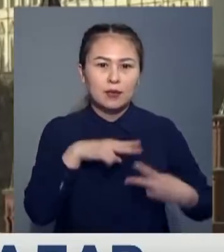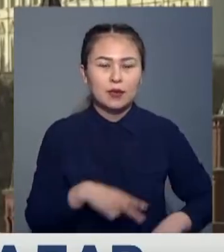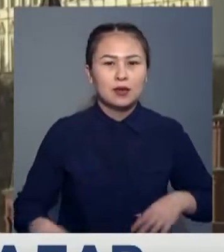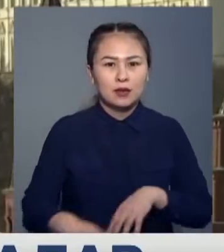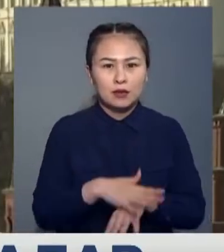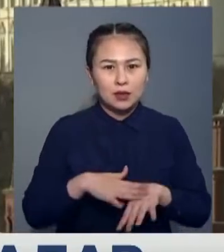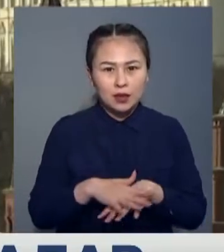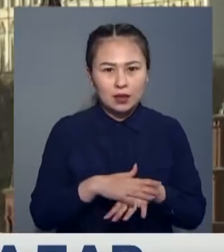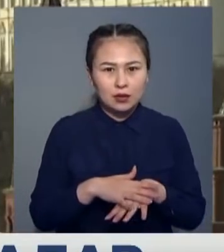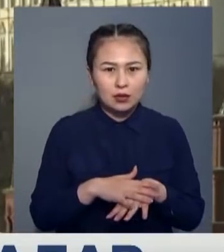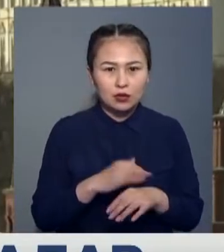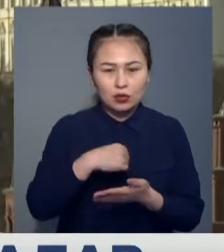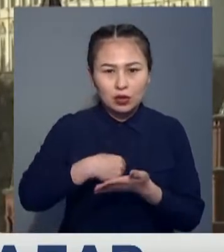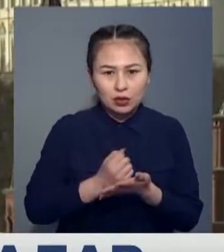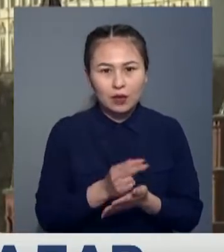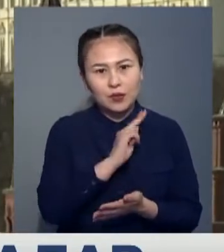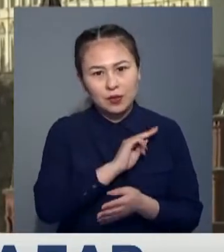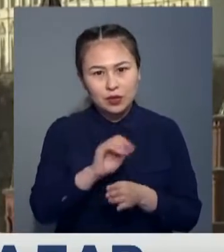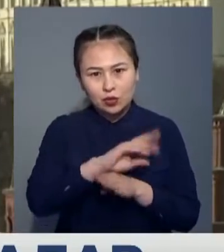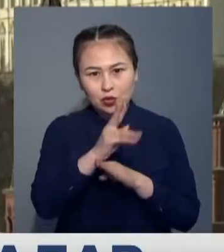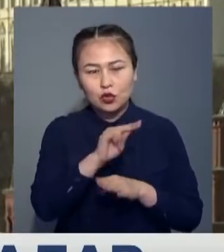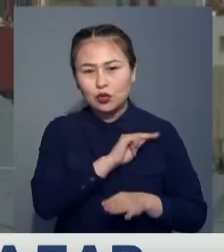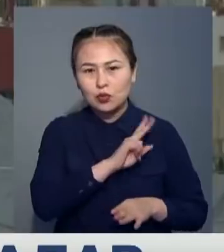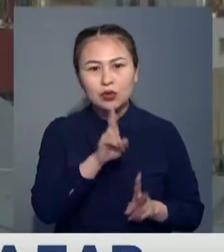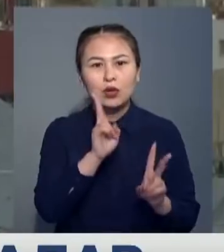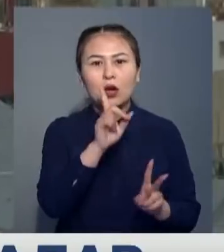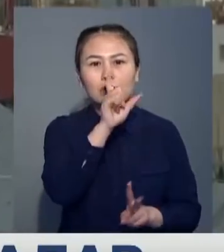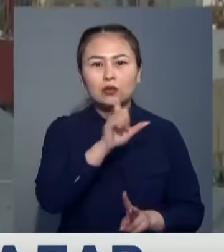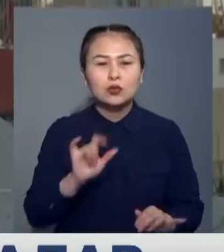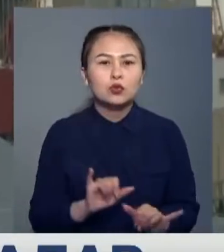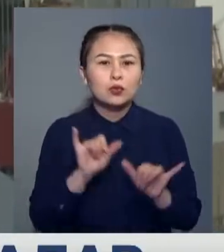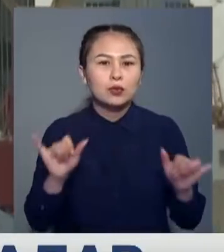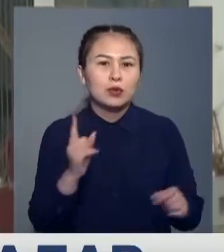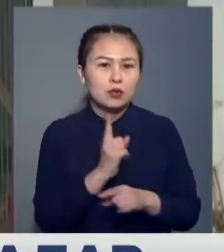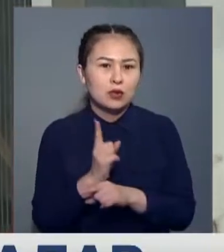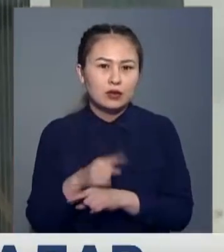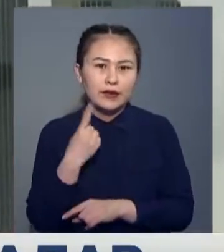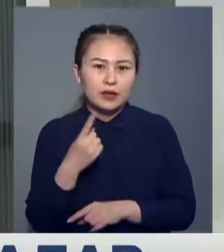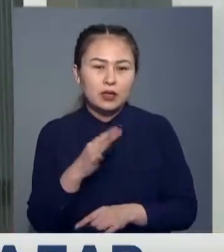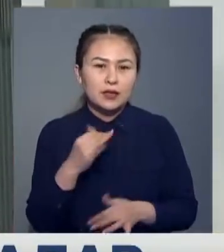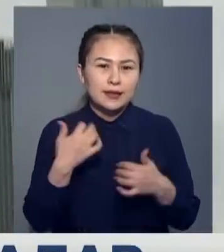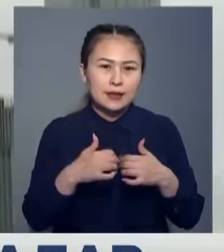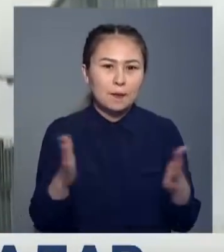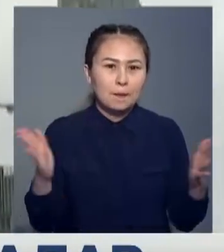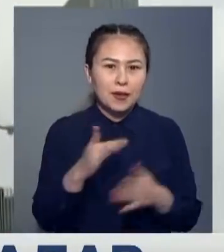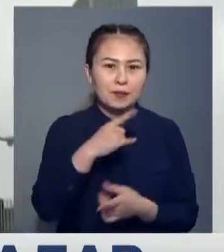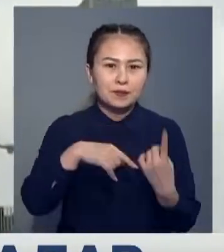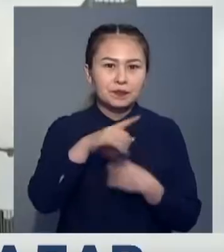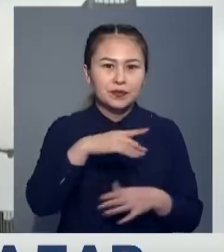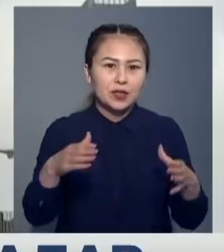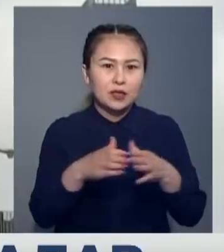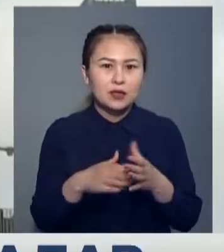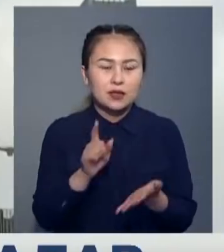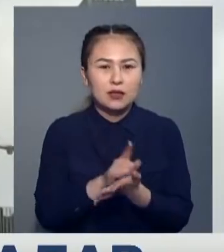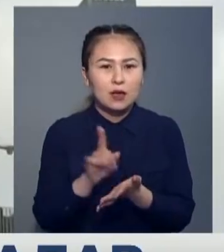берушілерден еңбек нарығында тұрақтылықты қамтамасыз етіп, жұмыссыздықтың артуына жол бермеуді сұрады. Сондай-ақ, шағын және орта